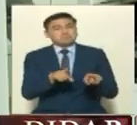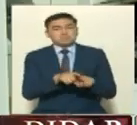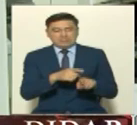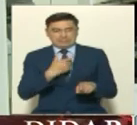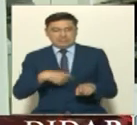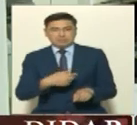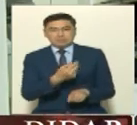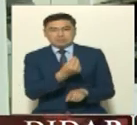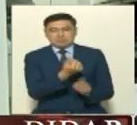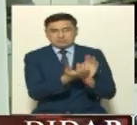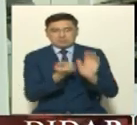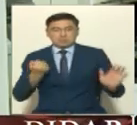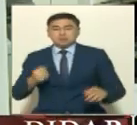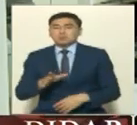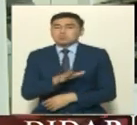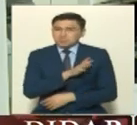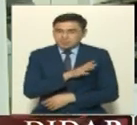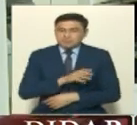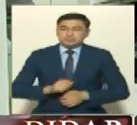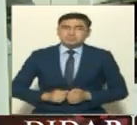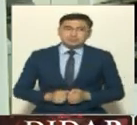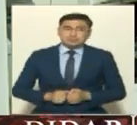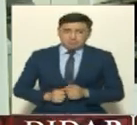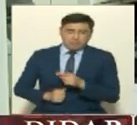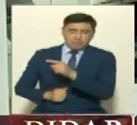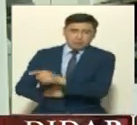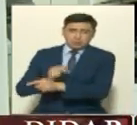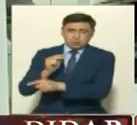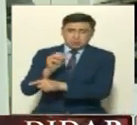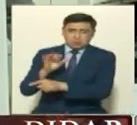Исинкулов нас никаким образом не уведомил. Он просто выслал